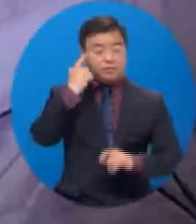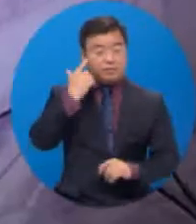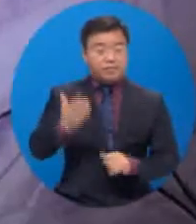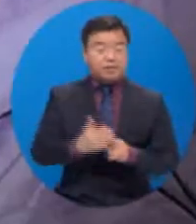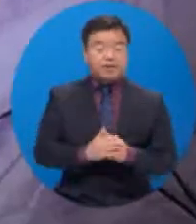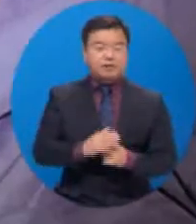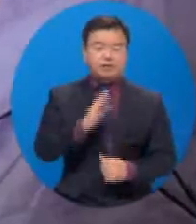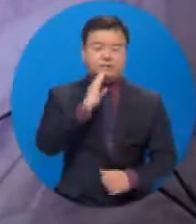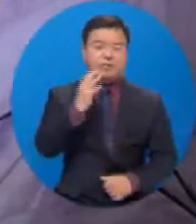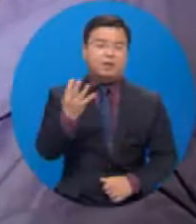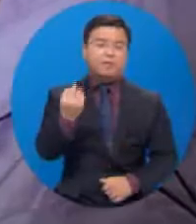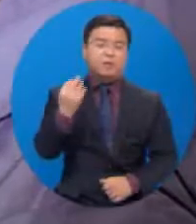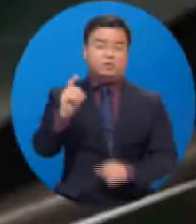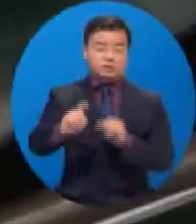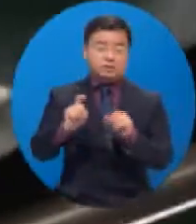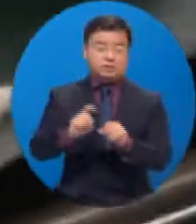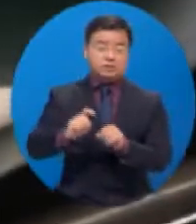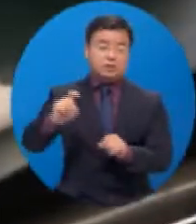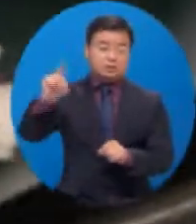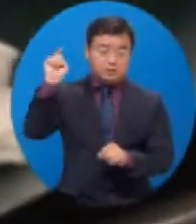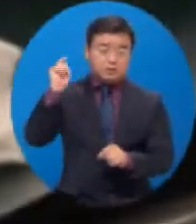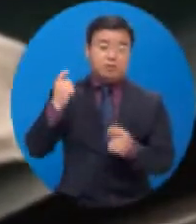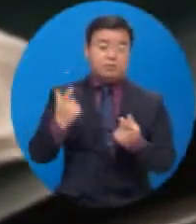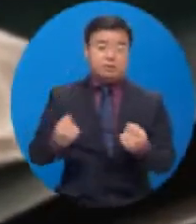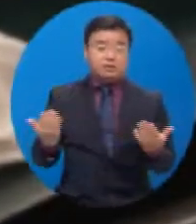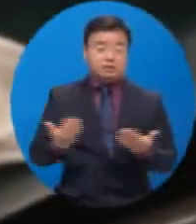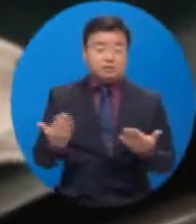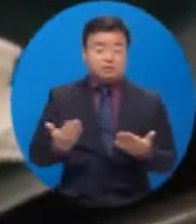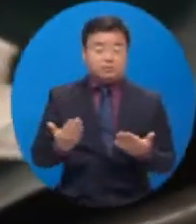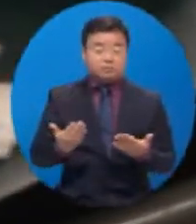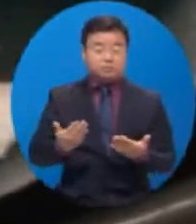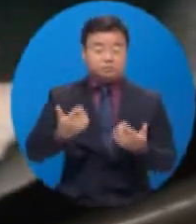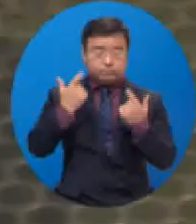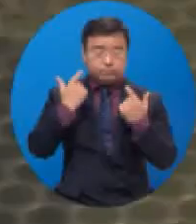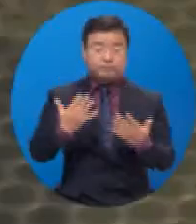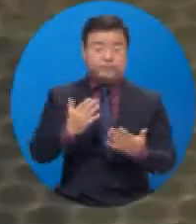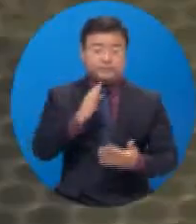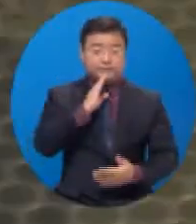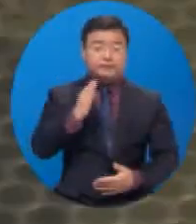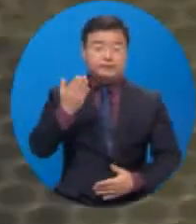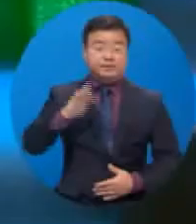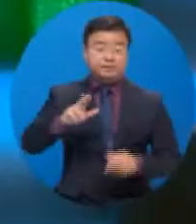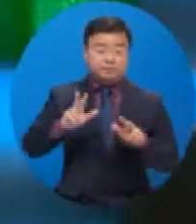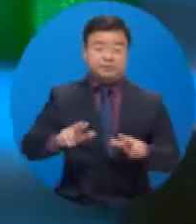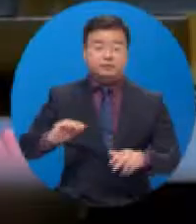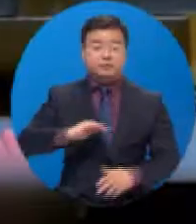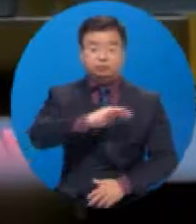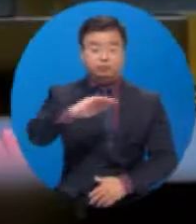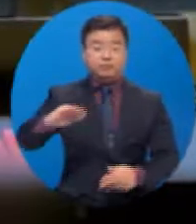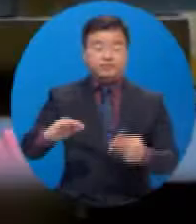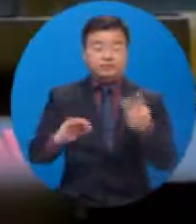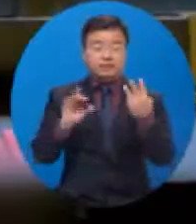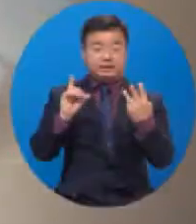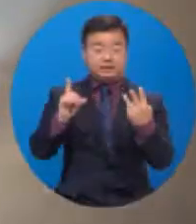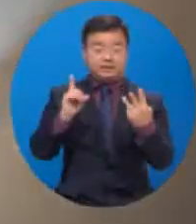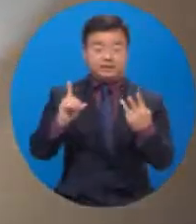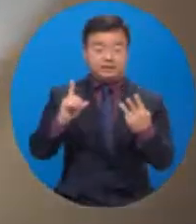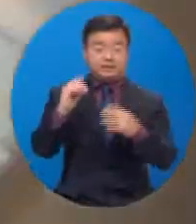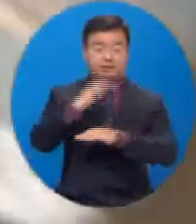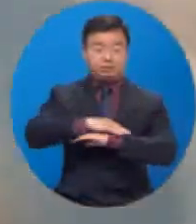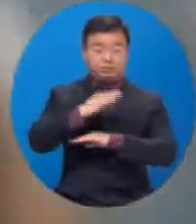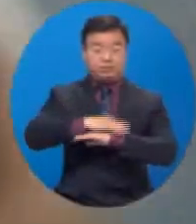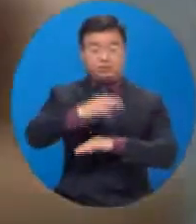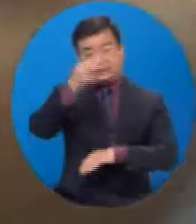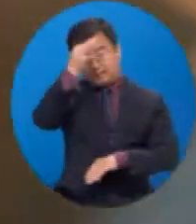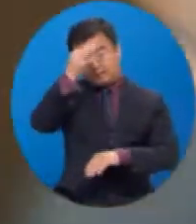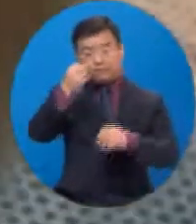년 전만 해도 이런 사실에 의심할 여지가 없었지만 지금 우리에겐 3D 프린터 기술이라는 새로운 희망이